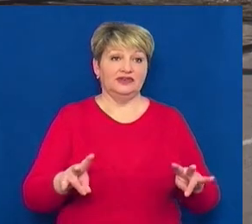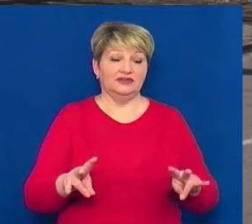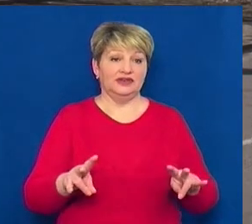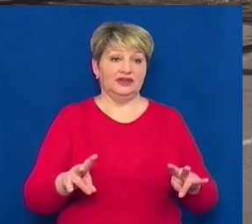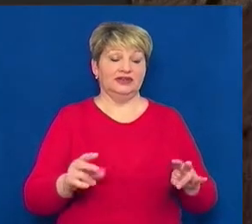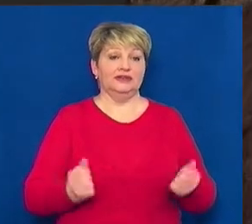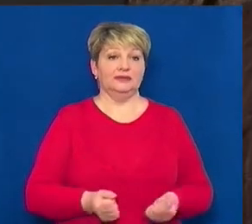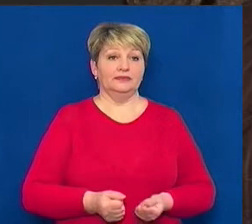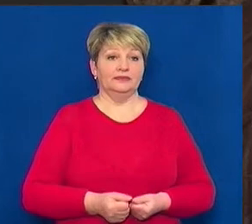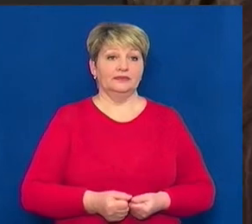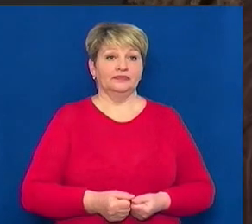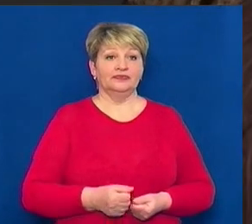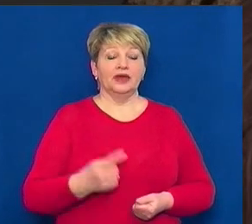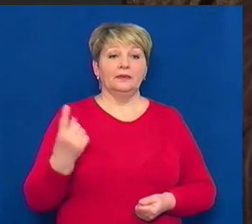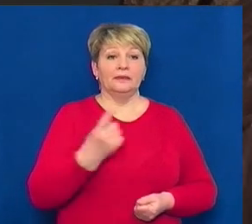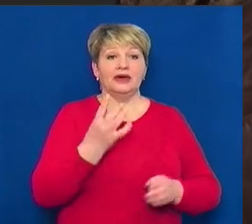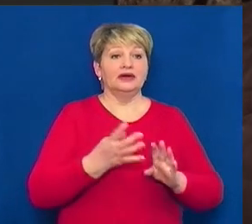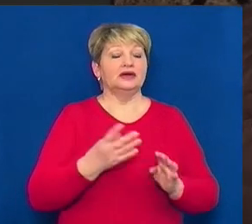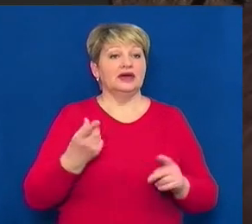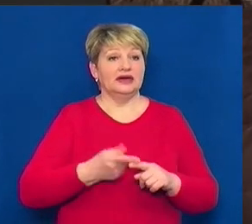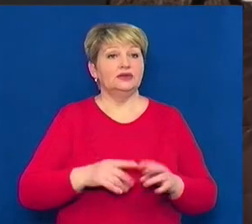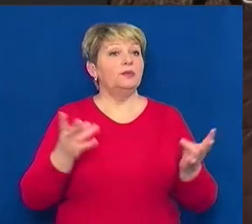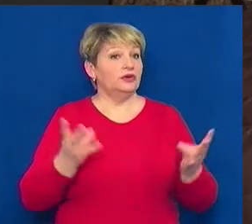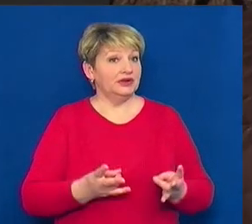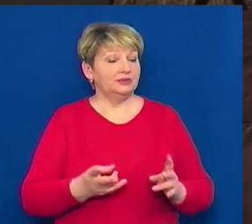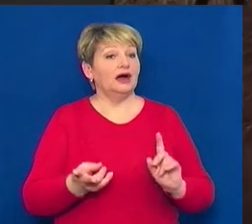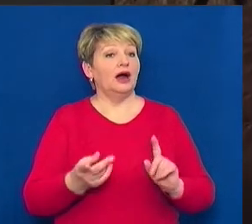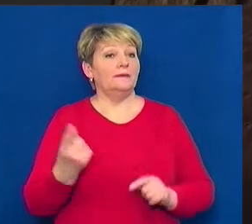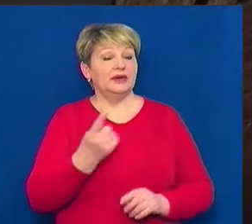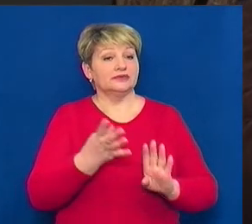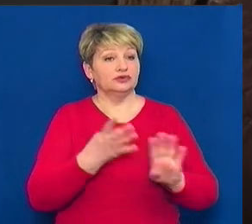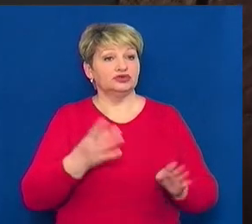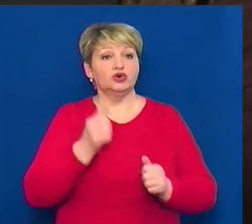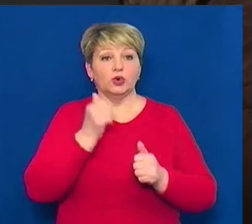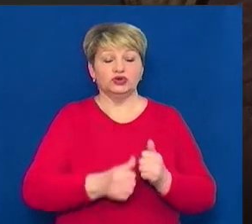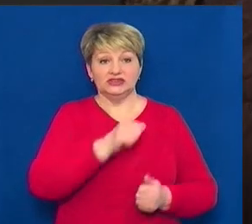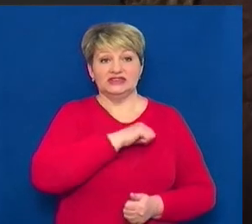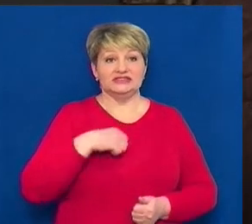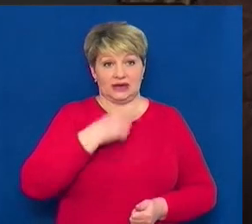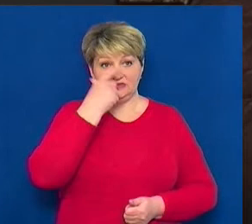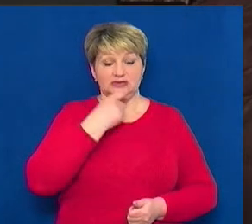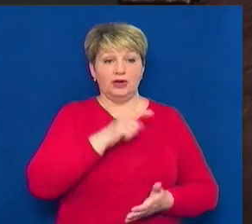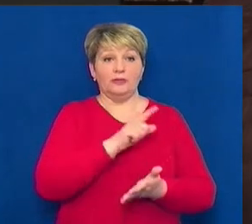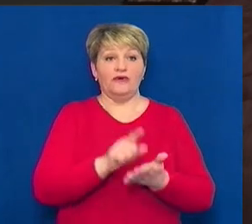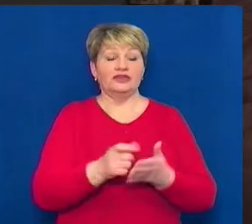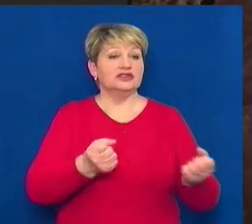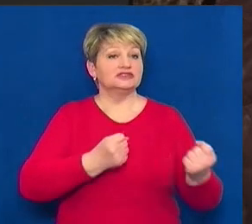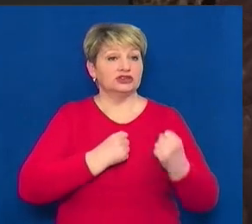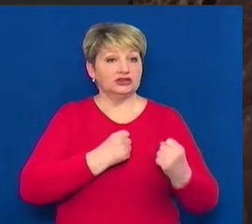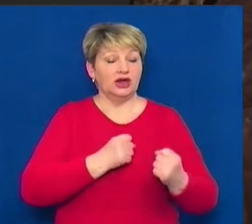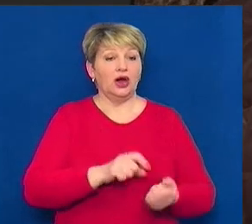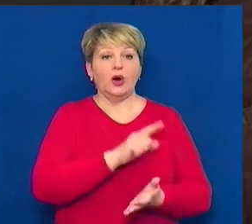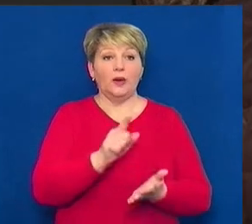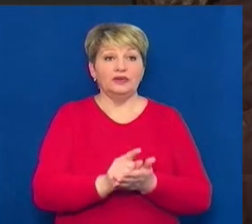номер 4. Перш за все, це потрібно, але в першу чергу кожен сам себе повинен захистити. В першу чергу